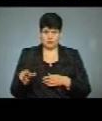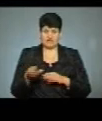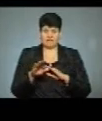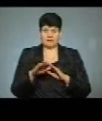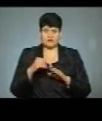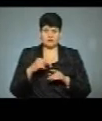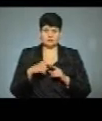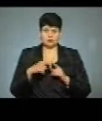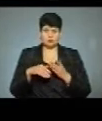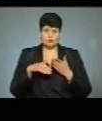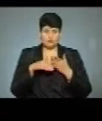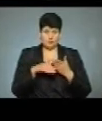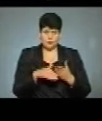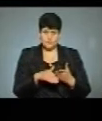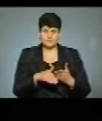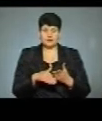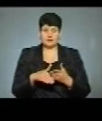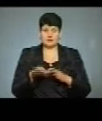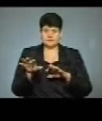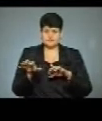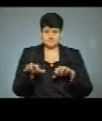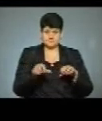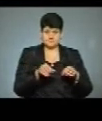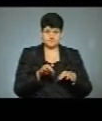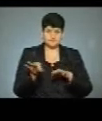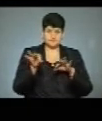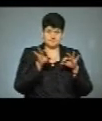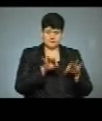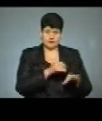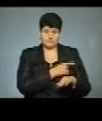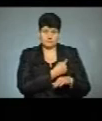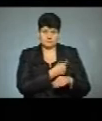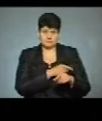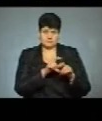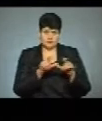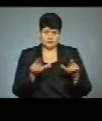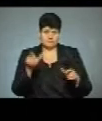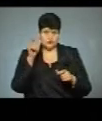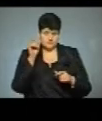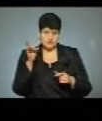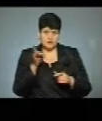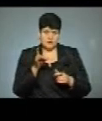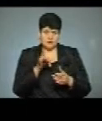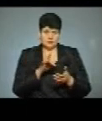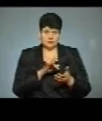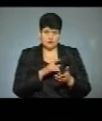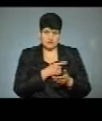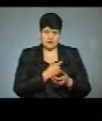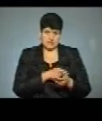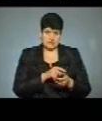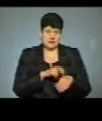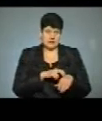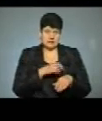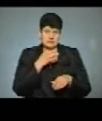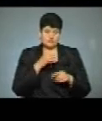викликали карету швидкої медичної допомоги, яка його транспортувала до медичної установи, а саме Чортківської районної центральної лікарні. Лікар зазначив, що